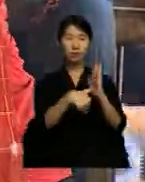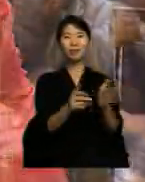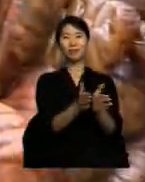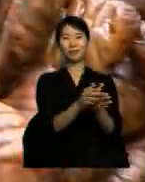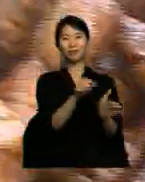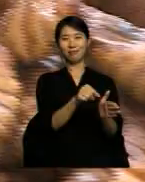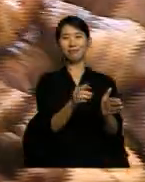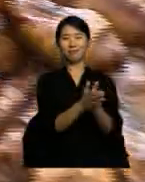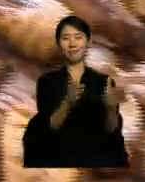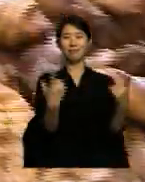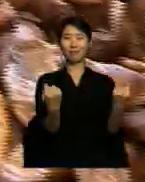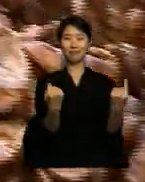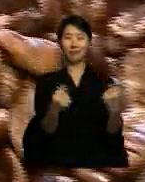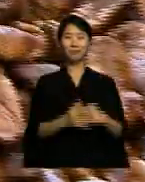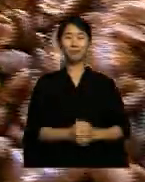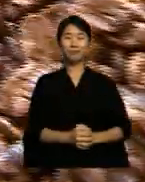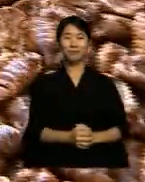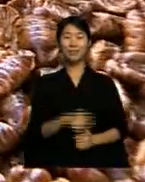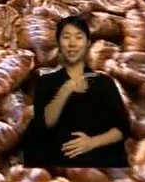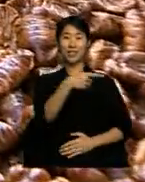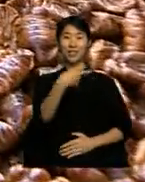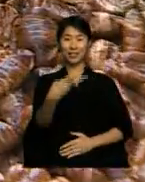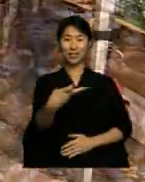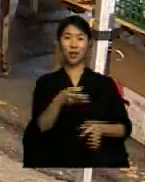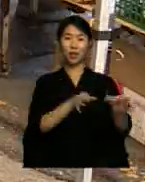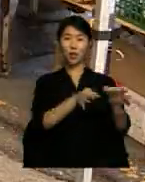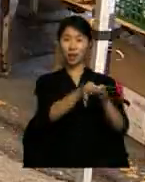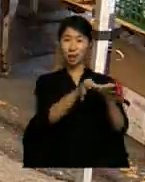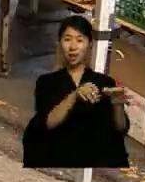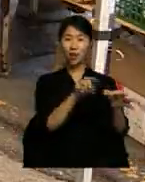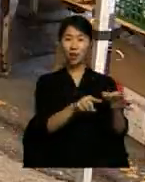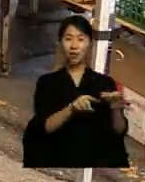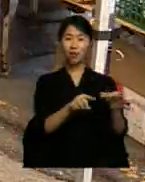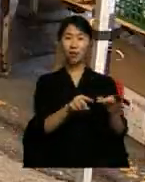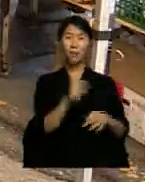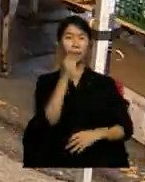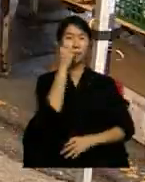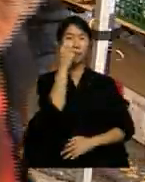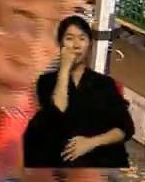오일장의 명맥을 잇고 있는 일산 민속 오일장은 매달